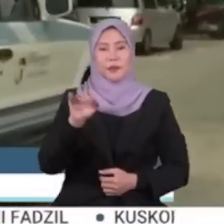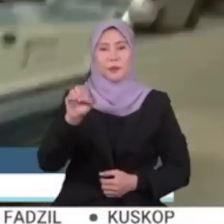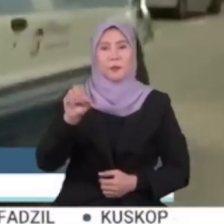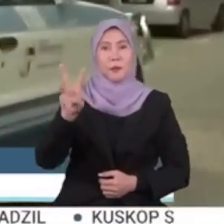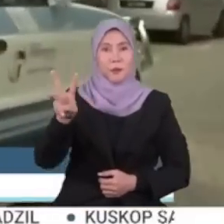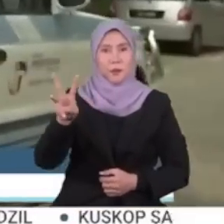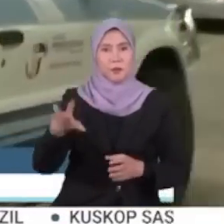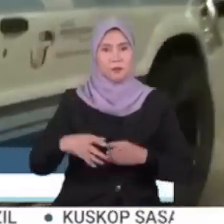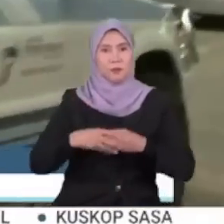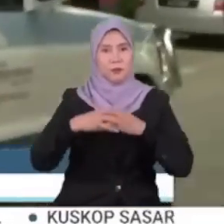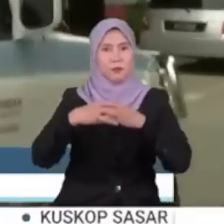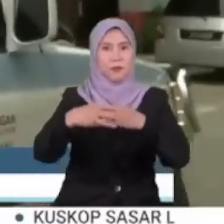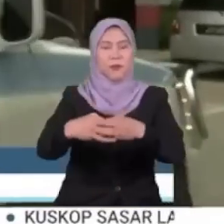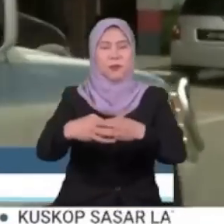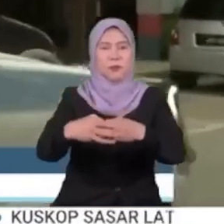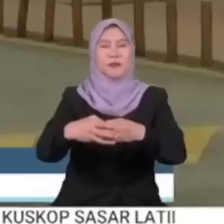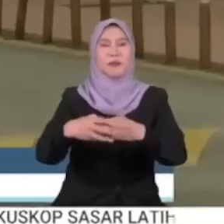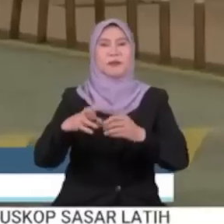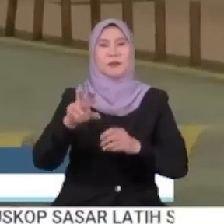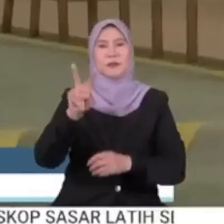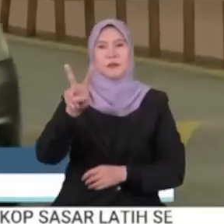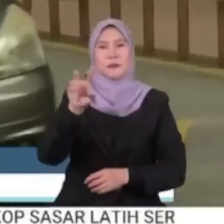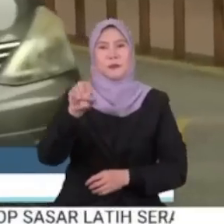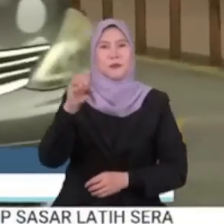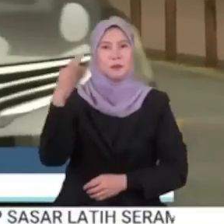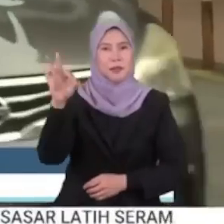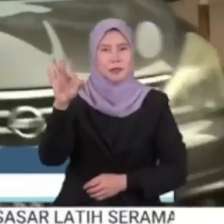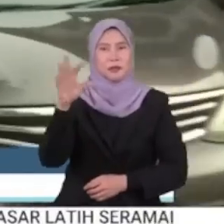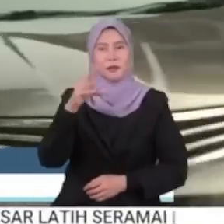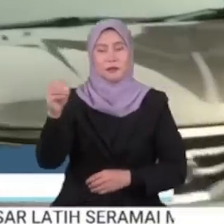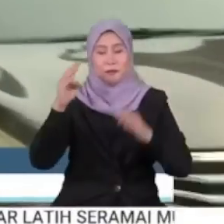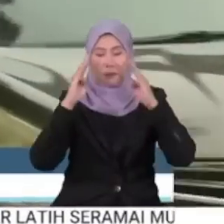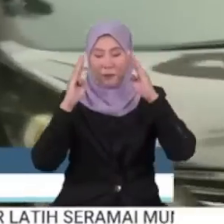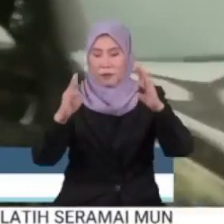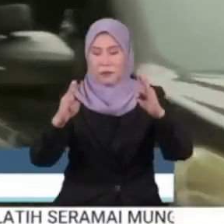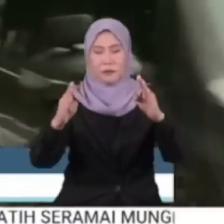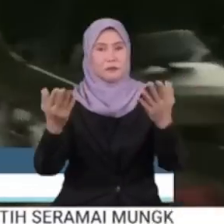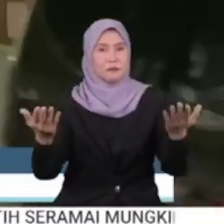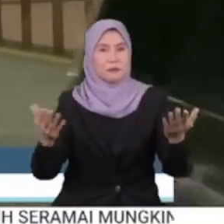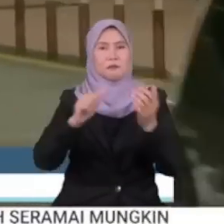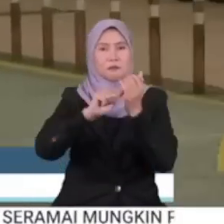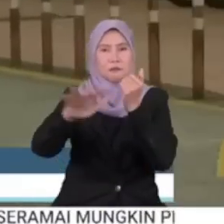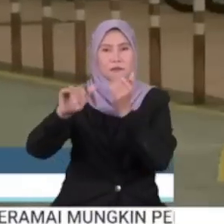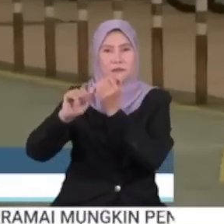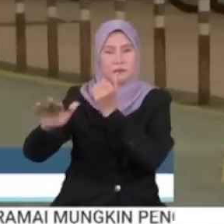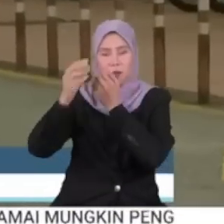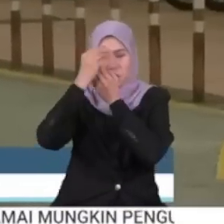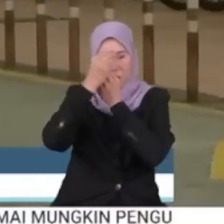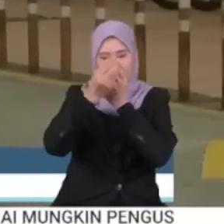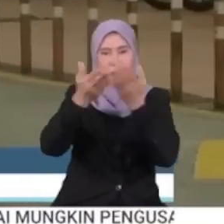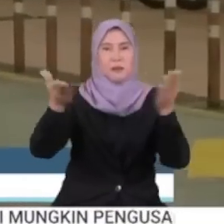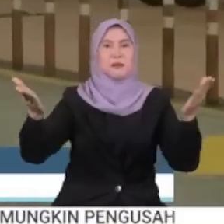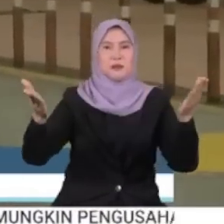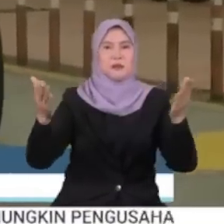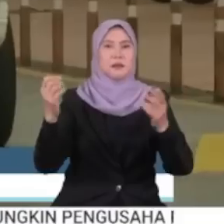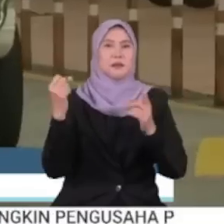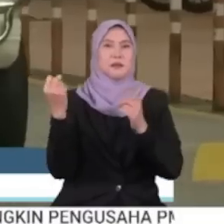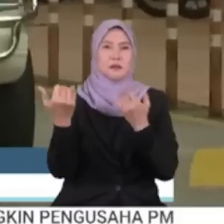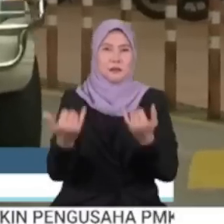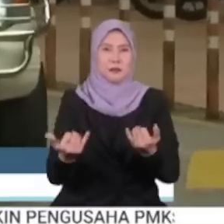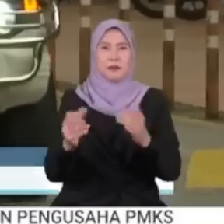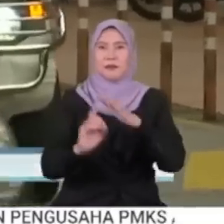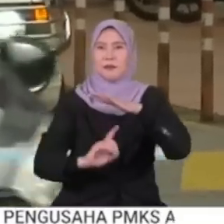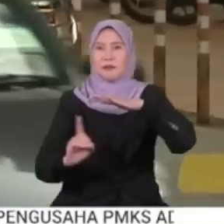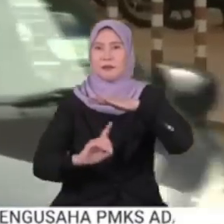IOW digerakkan secara bersepadu pada 2019 dan fokusnya memasarkan maklumat inisiatif semasa